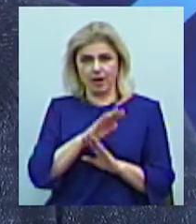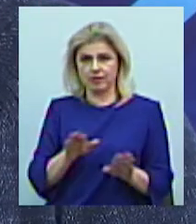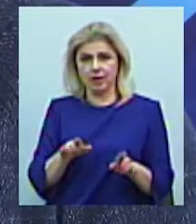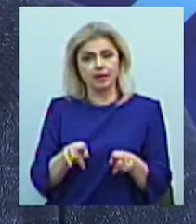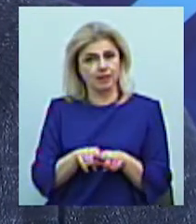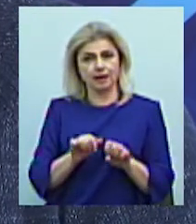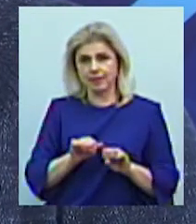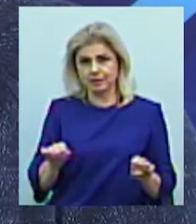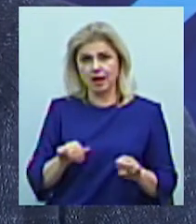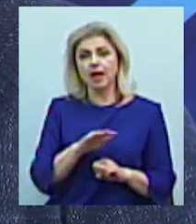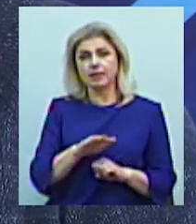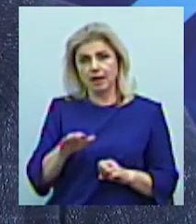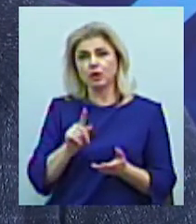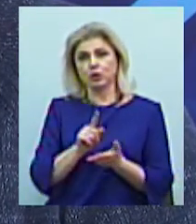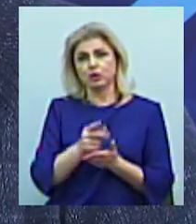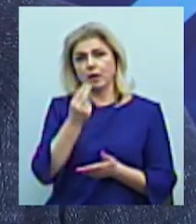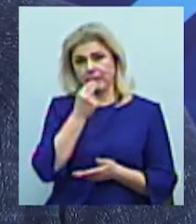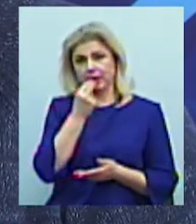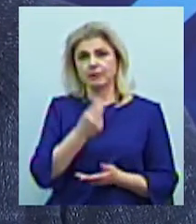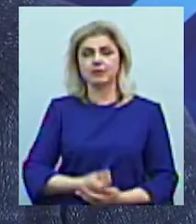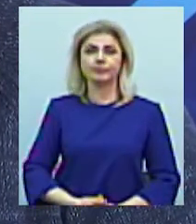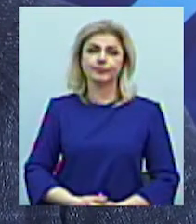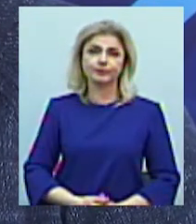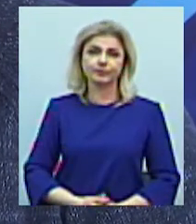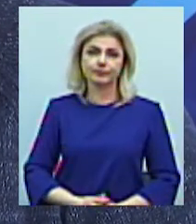нельзя. Дети должны питаться.